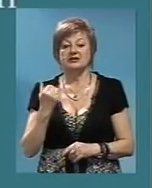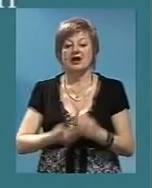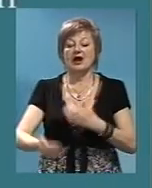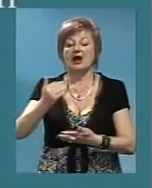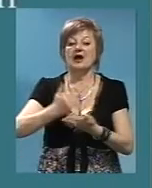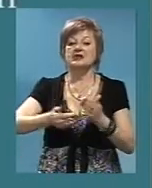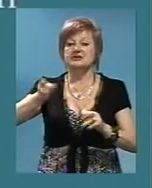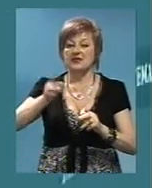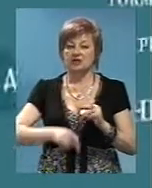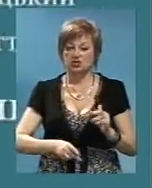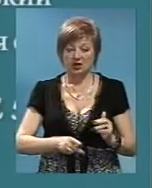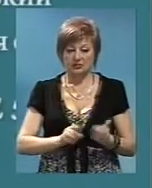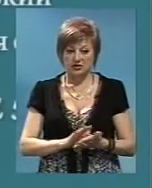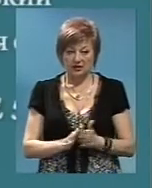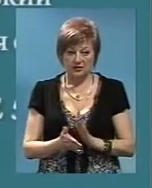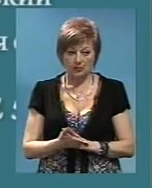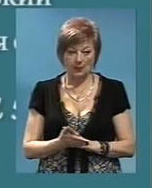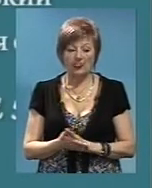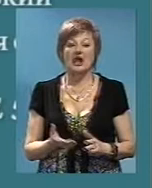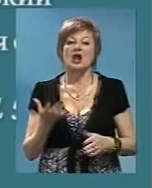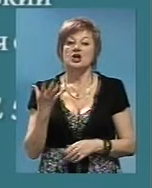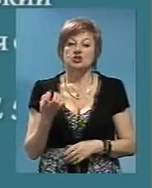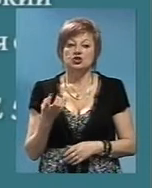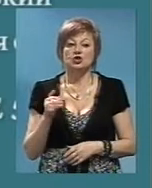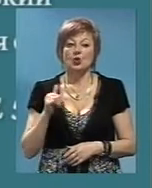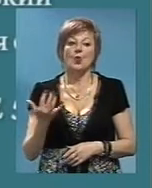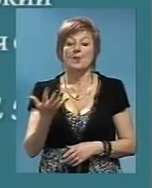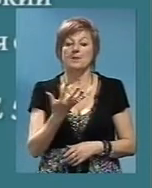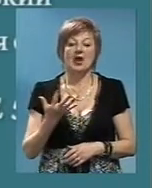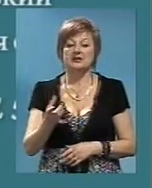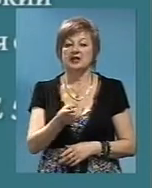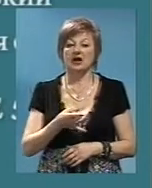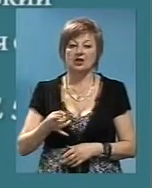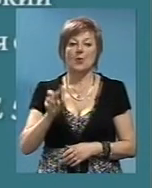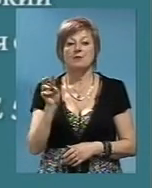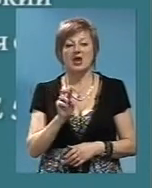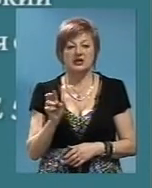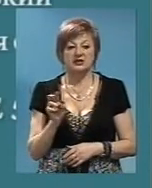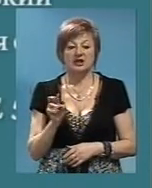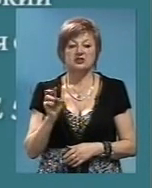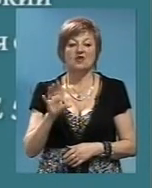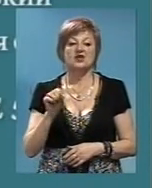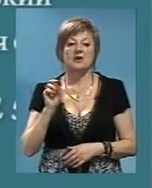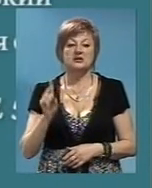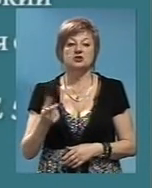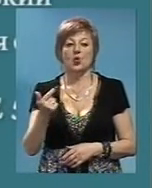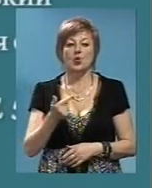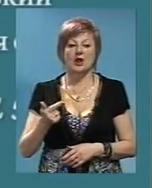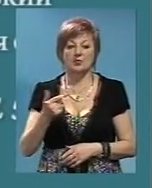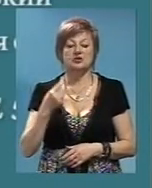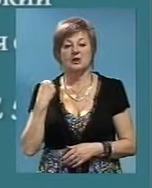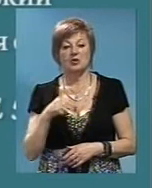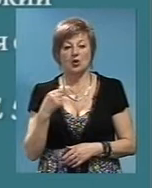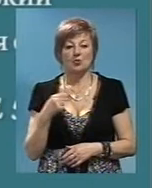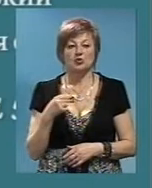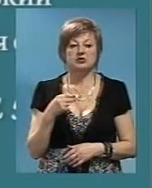завершальній стадії. Ще у 5 районах – Бердянському, Більмацькому, Гуляйпільському,